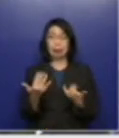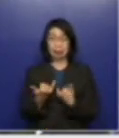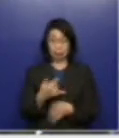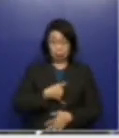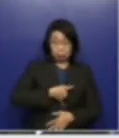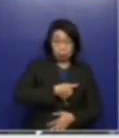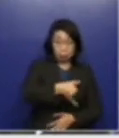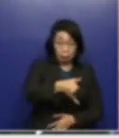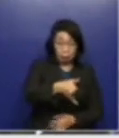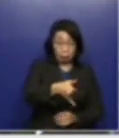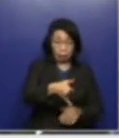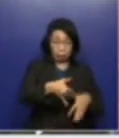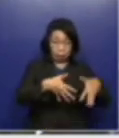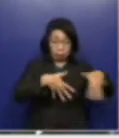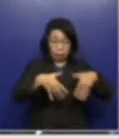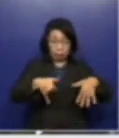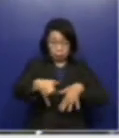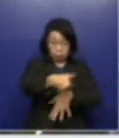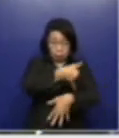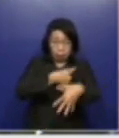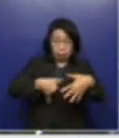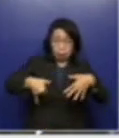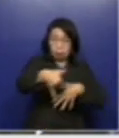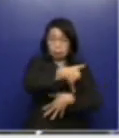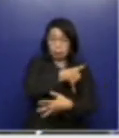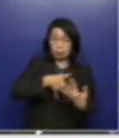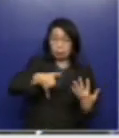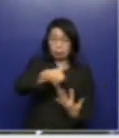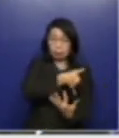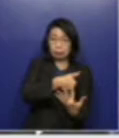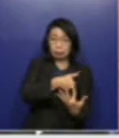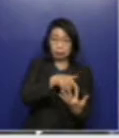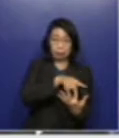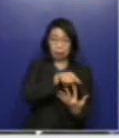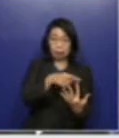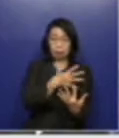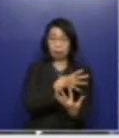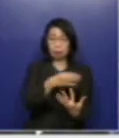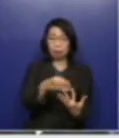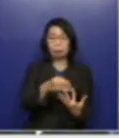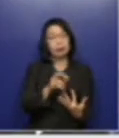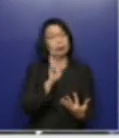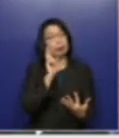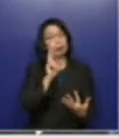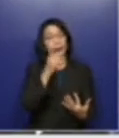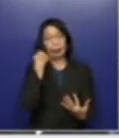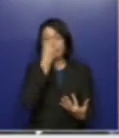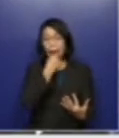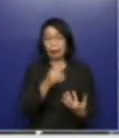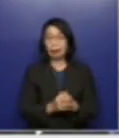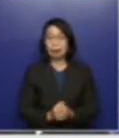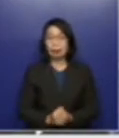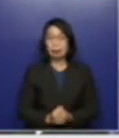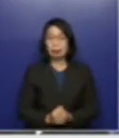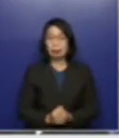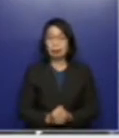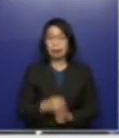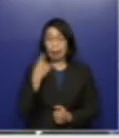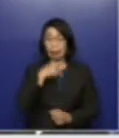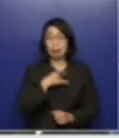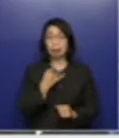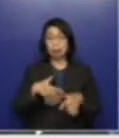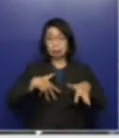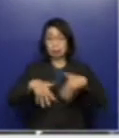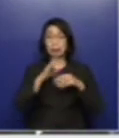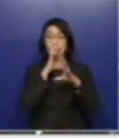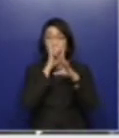ลกระทบผู้ที่ไประยองกลับไปบุรีรัมย์ครูที่ไประยอง